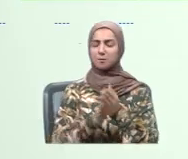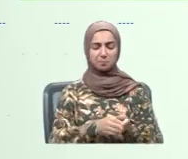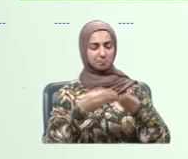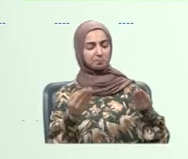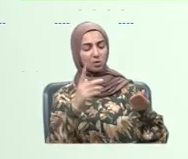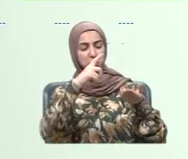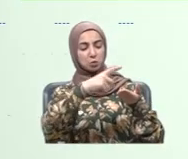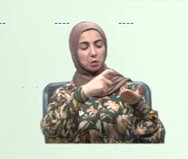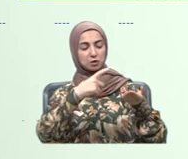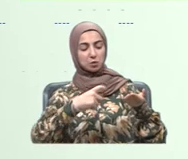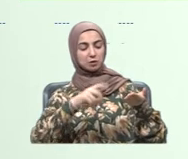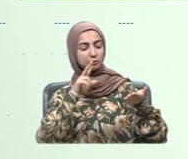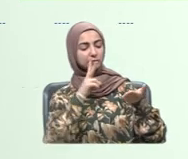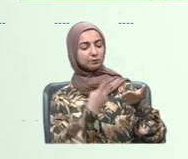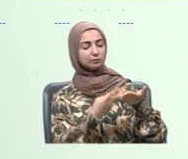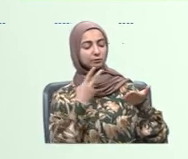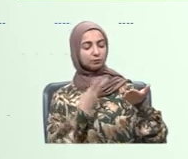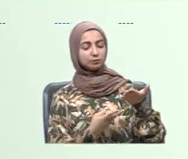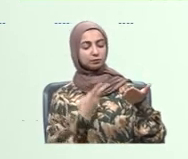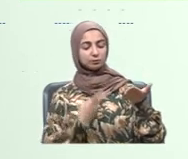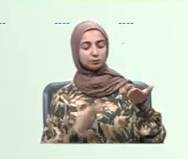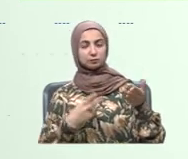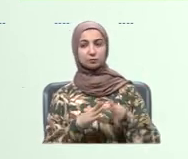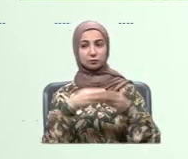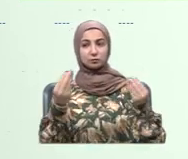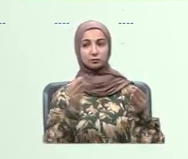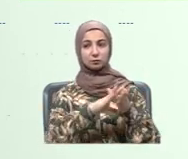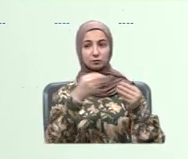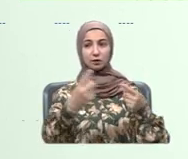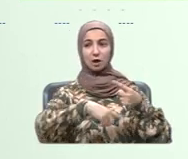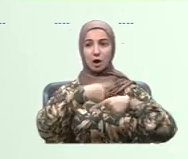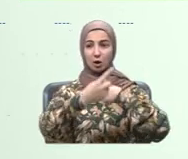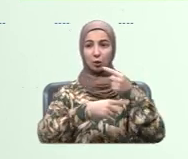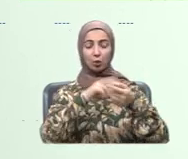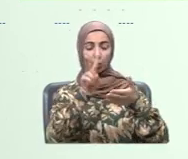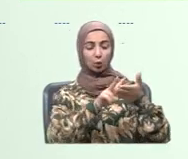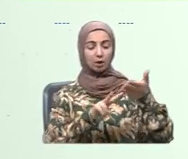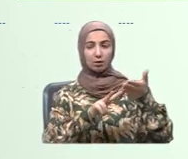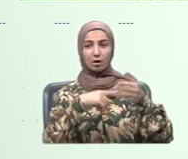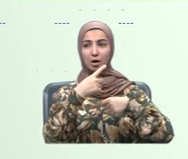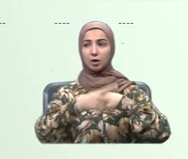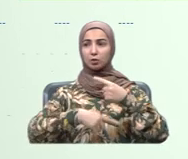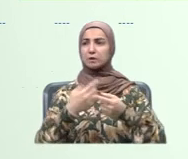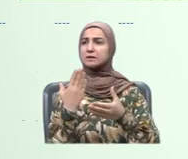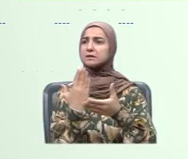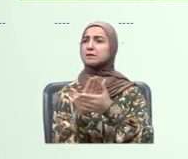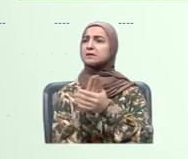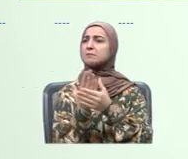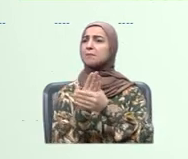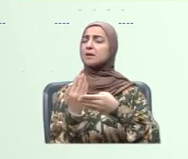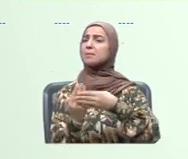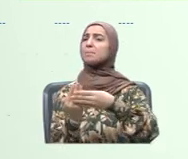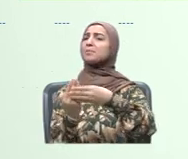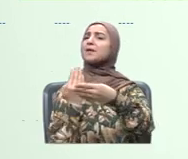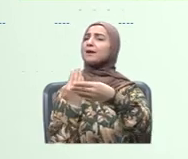امتنعت، أنا الذي كنت شغوفا مسبقا بالمطالعة والقراءة. لماذا؟ لانعدام